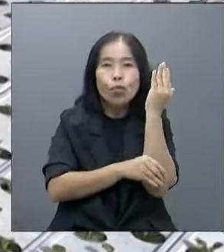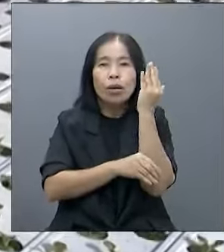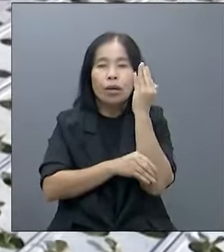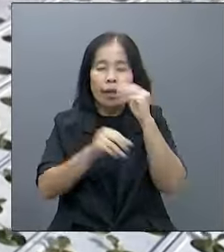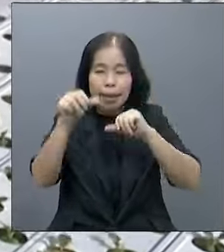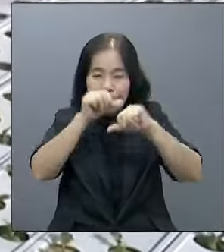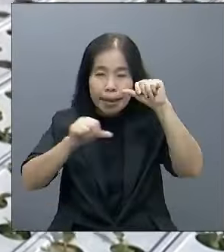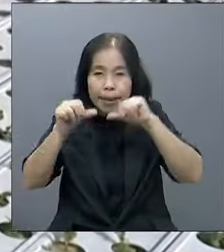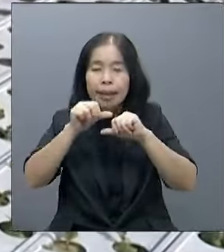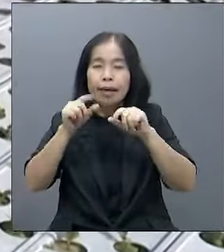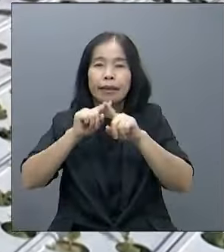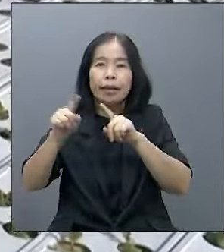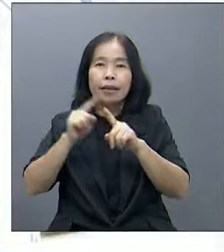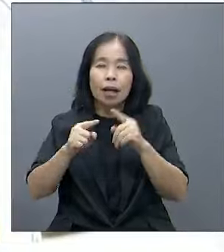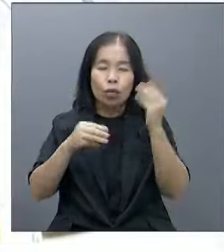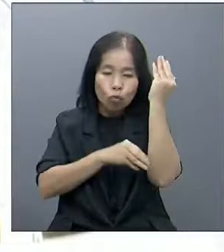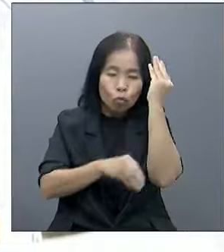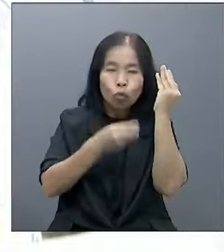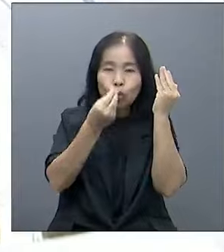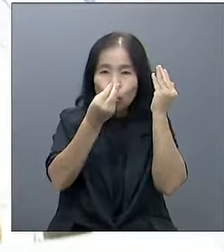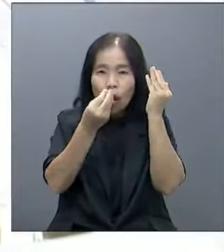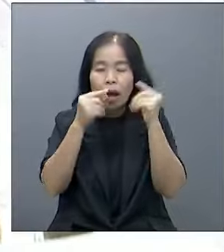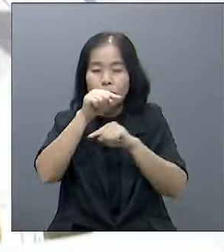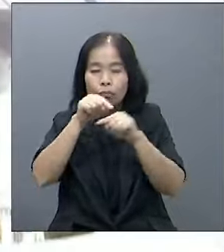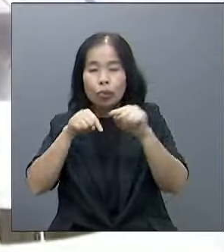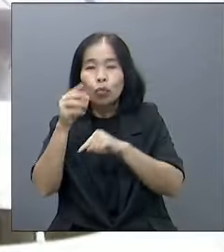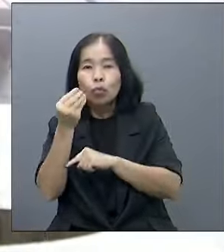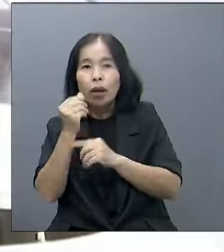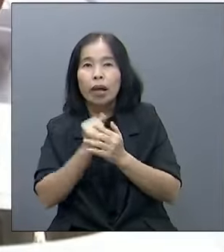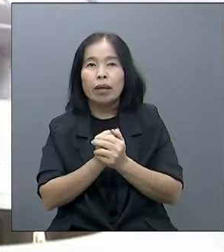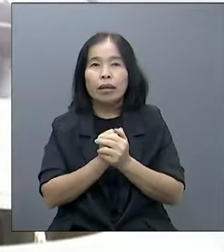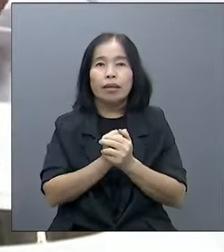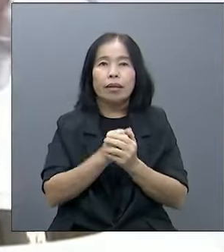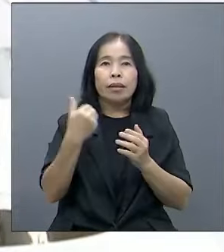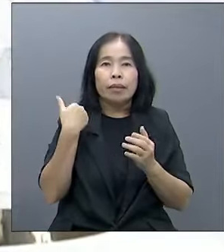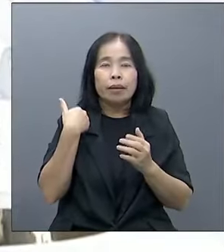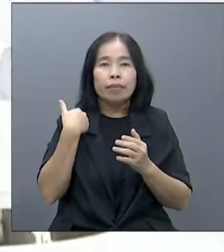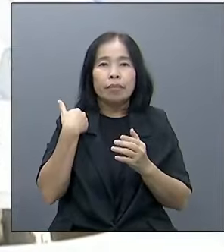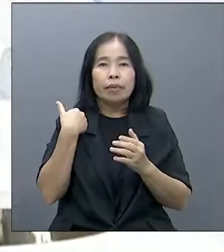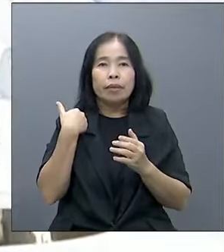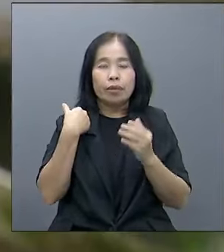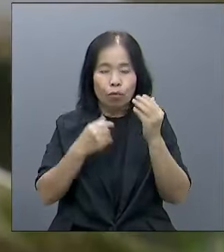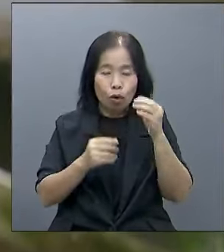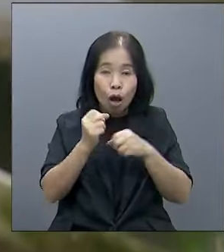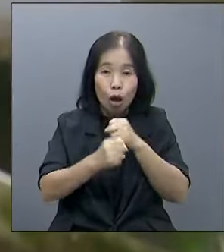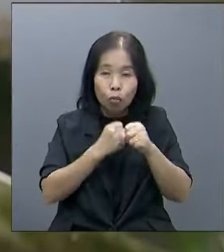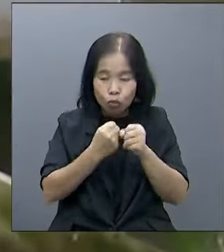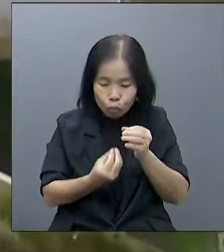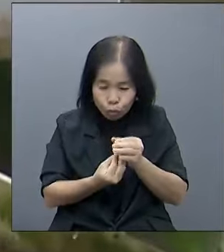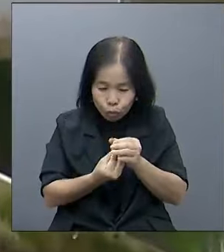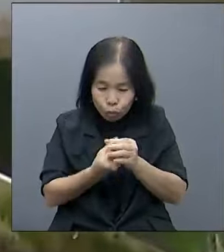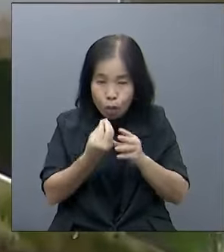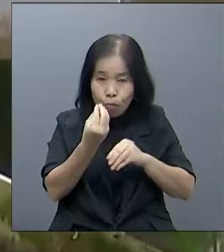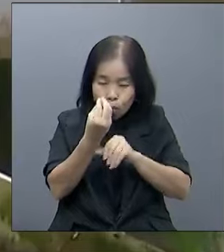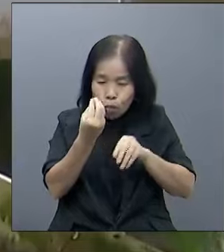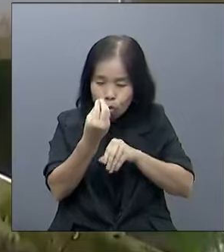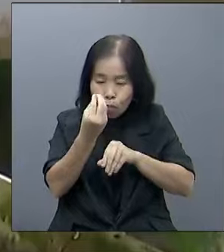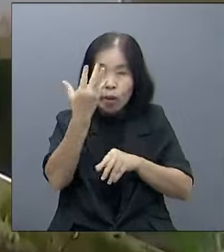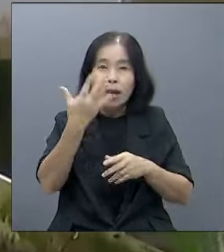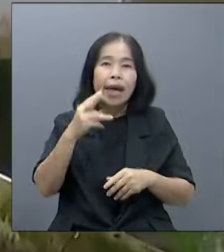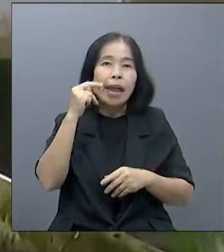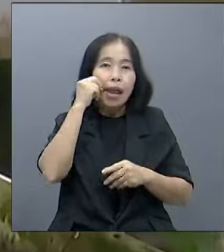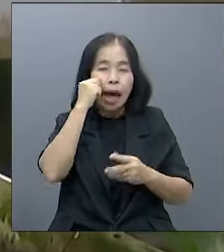กันนิดนึงเรื่องปุ๋ยเรามีการใส่ปุ๋ยทุกช่วงเวลาทุกช่วงอายุของเขาแล้วก็การเปลี่ยนน้ำของที่